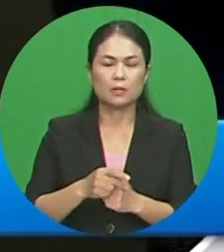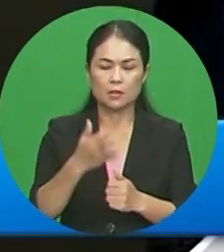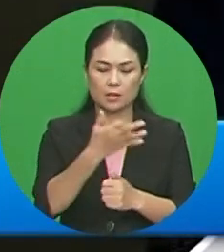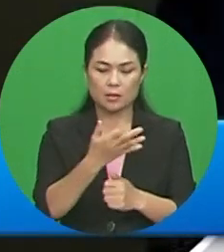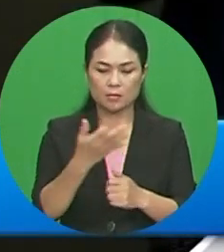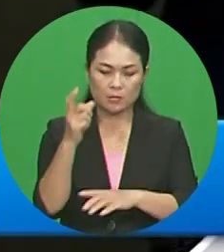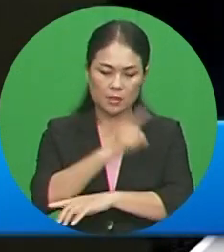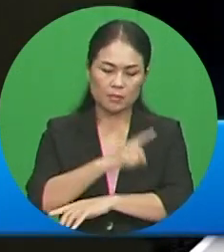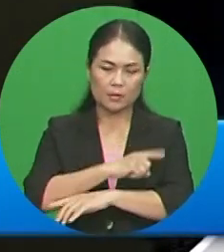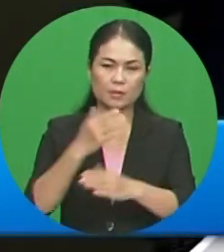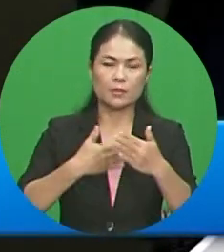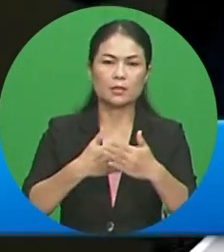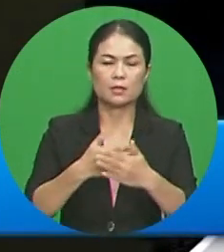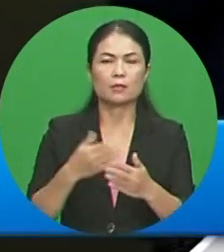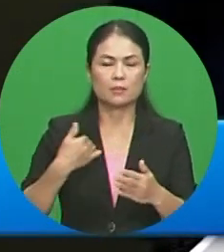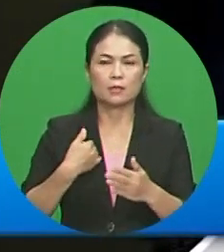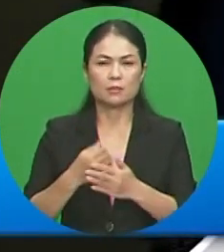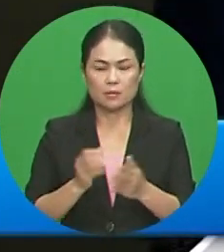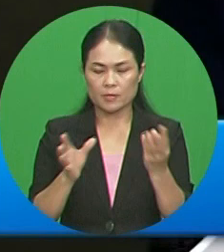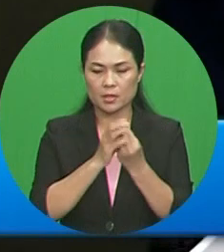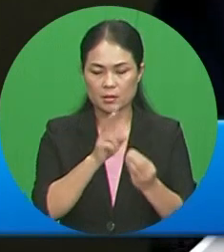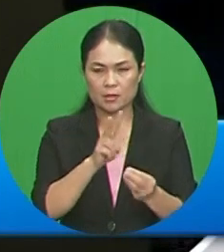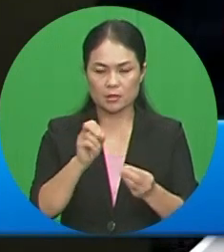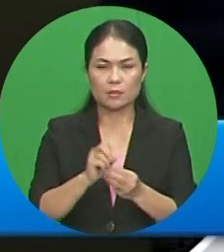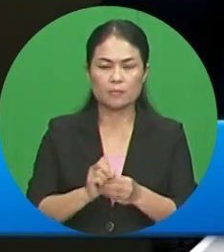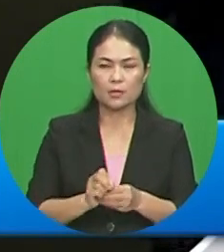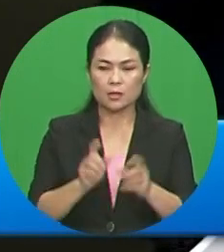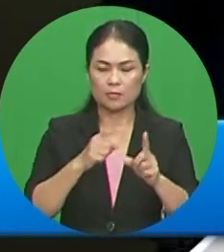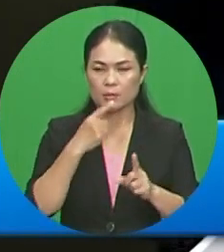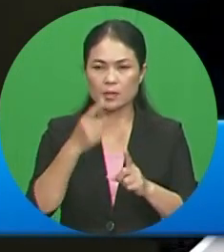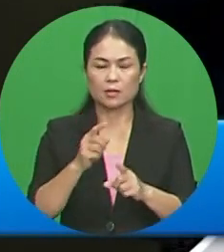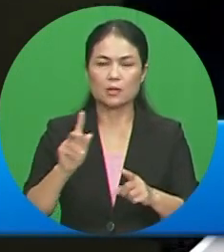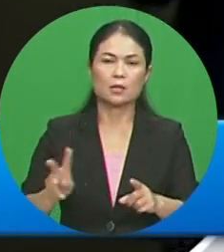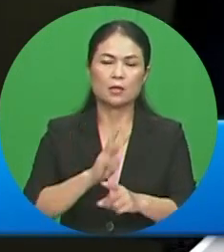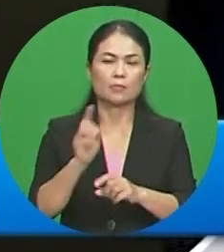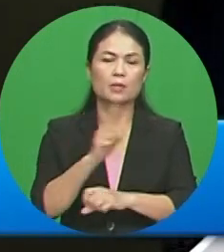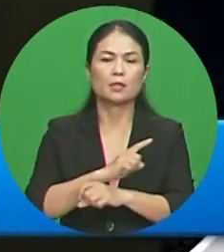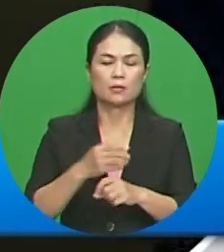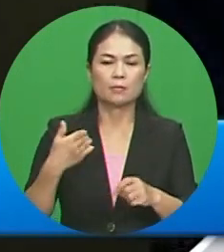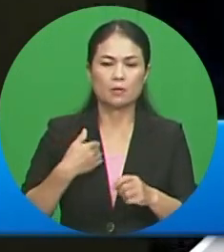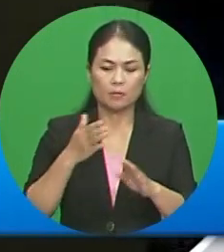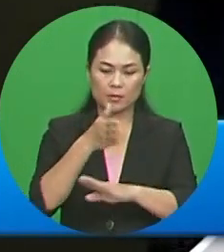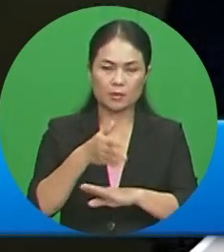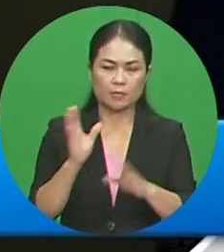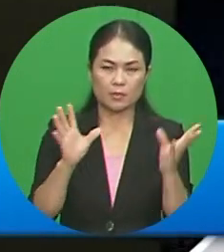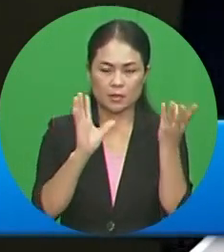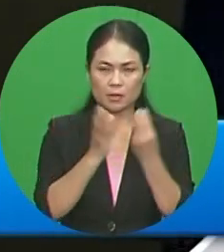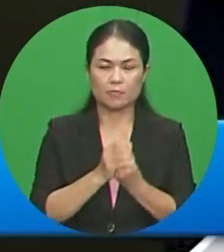8ថ្ងៃជាប់គ្នានេះដោយមានករណីចំនួន20ត្រូវបានគេបញ្ជាក់នៅថ្ងៃពុធមានករណីឆ្លងសរុ